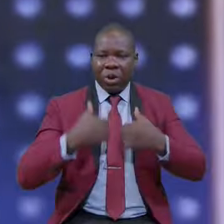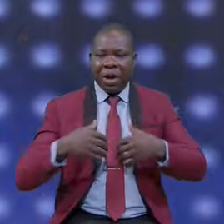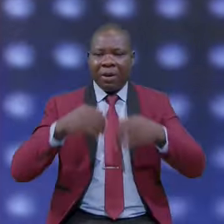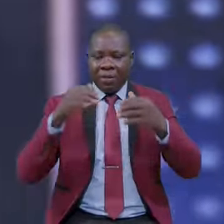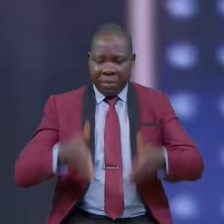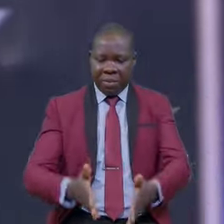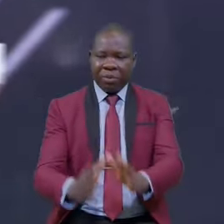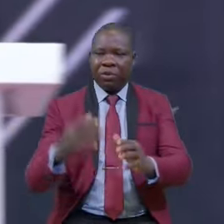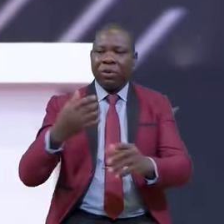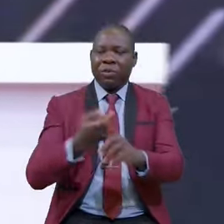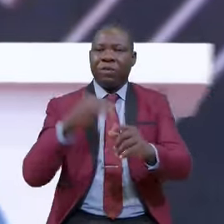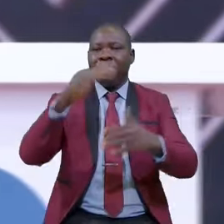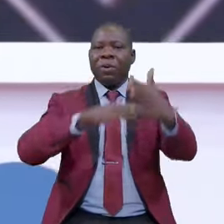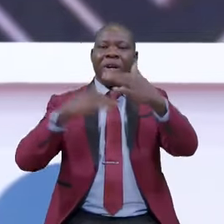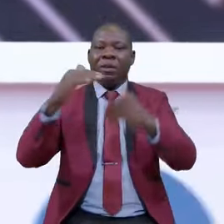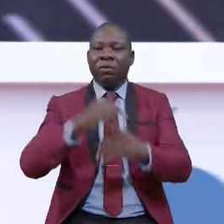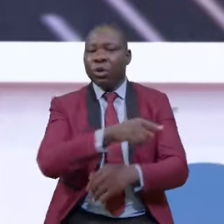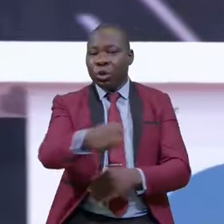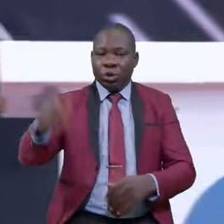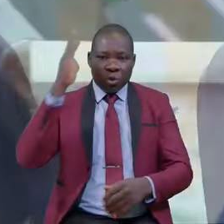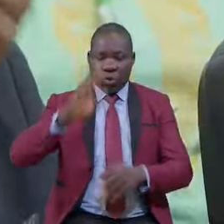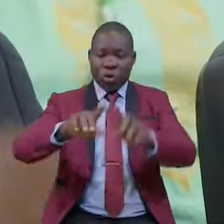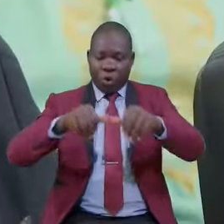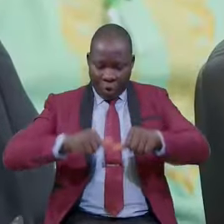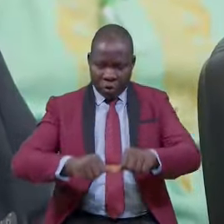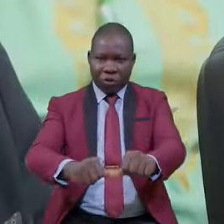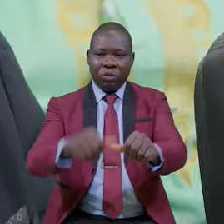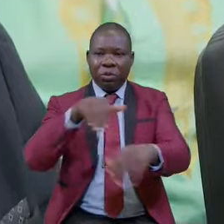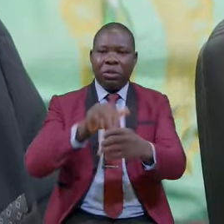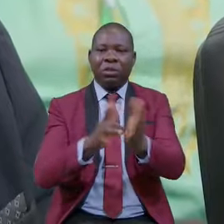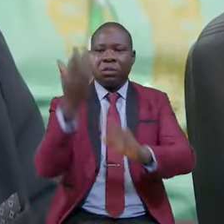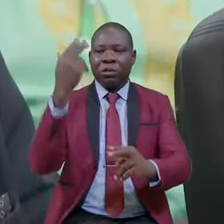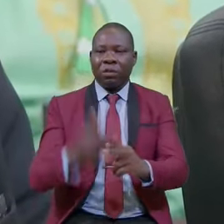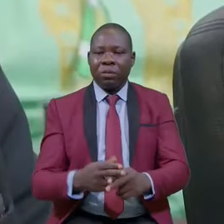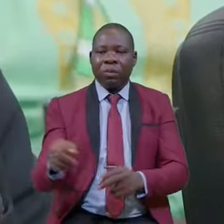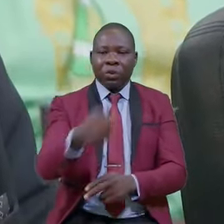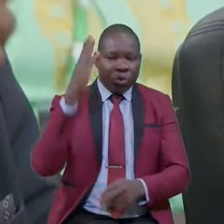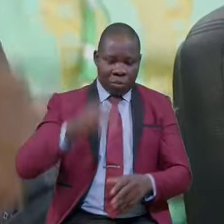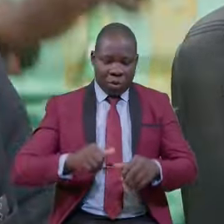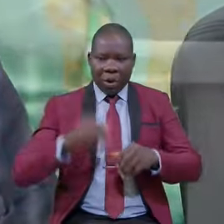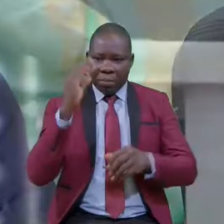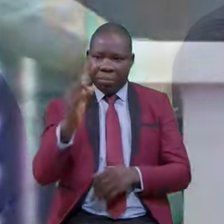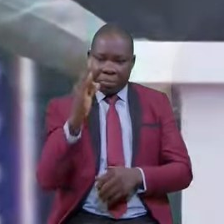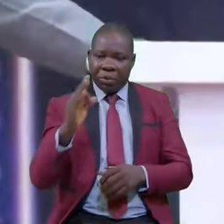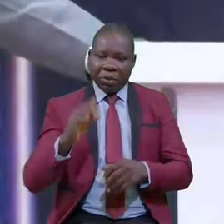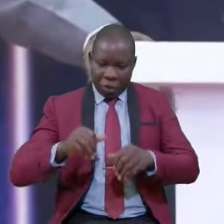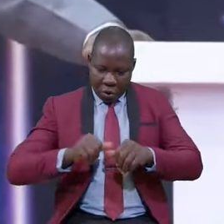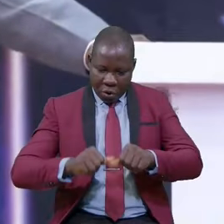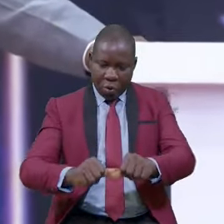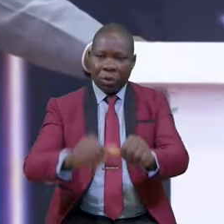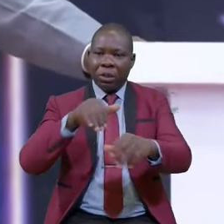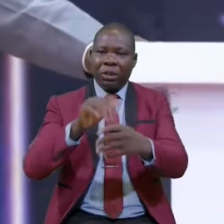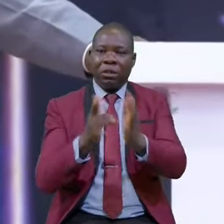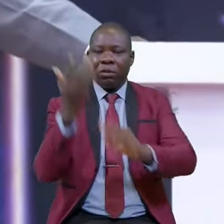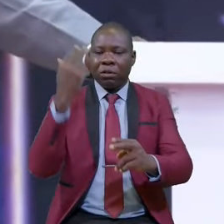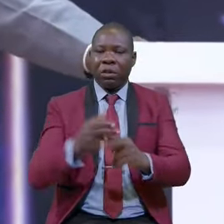ciel. You will go on. Vous avancerez. You will preach on. Vous allez prêcher. And you will progress. Et